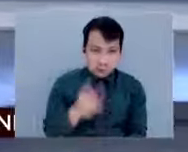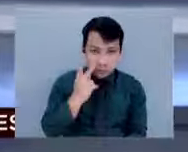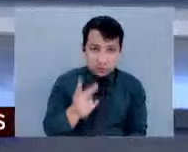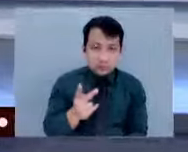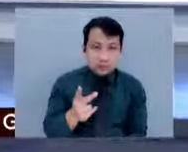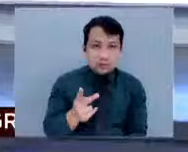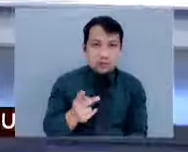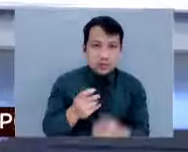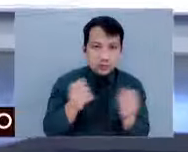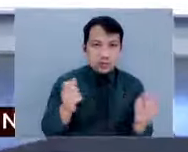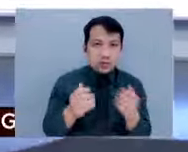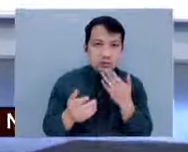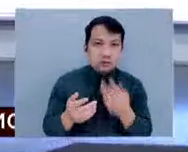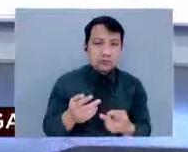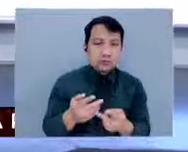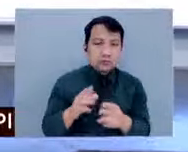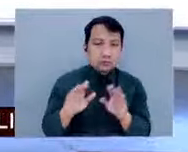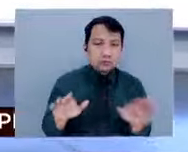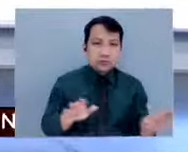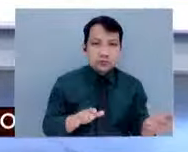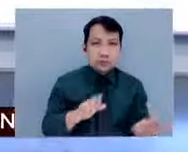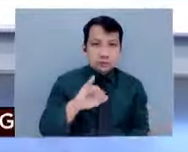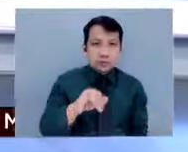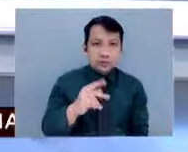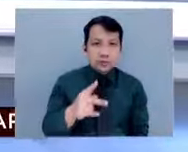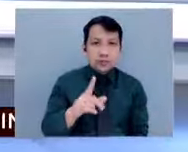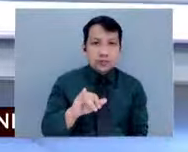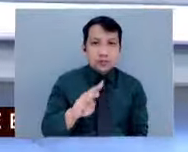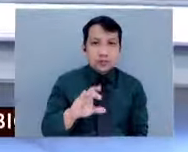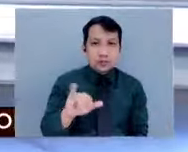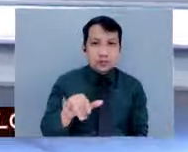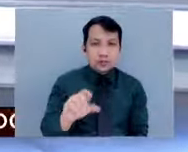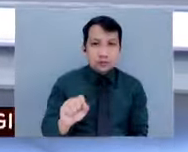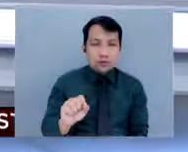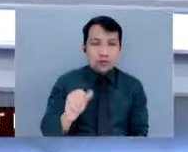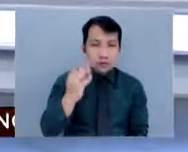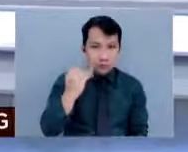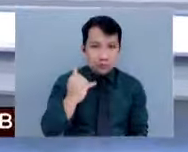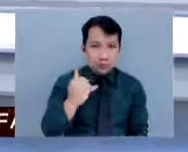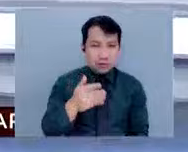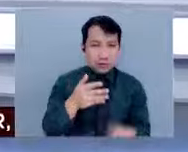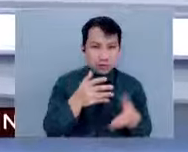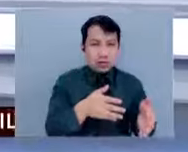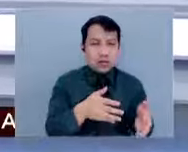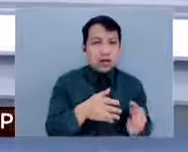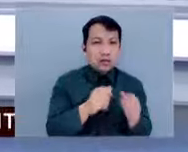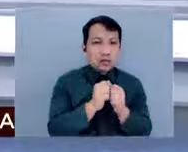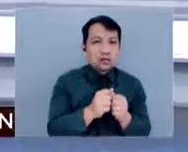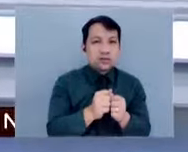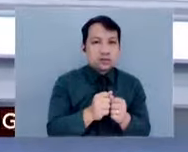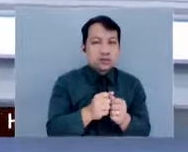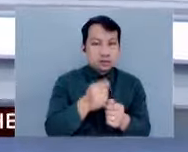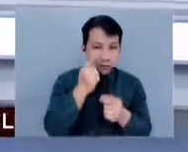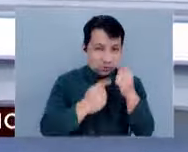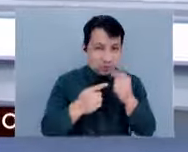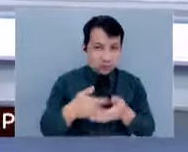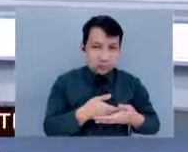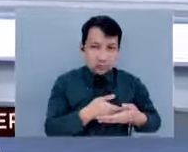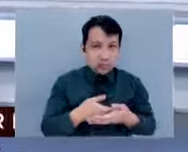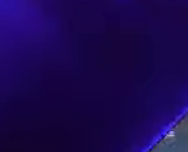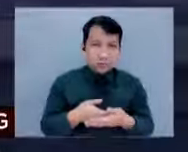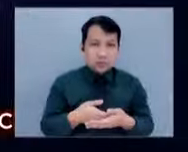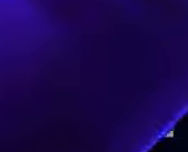Pagpapaka-good boy ng singer na si JK Labajo matapos niyang hindi iwan sa ere ang umiiyak na baby sa isa niyang